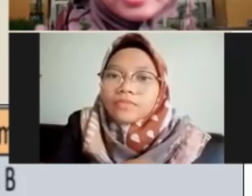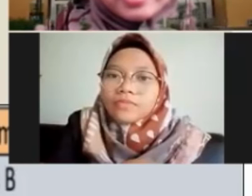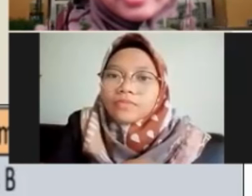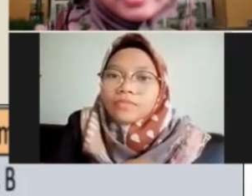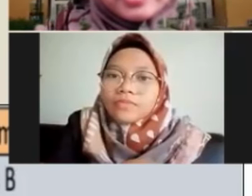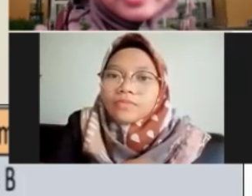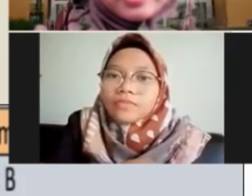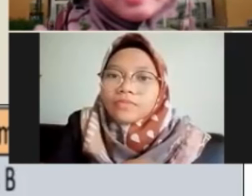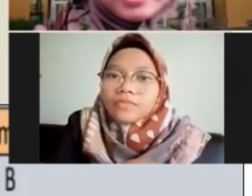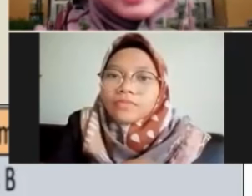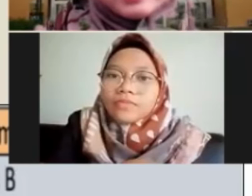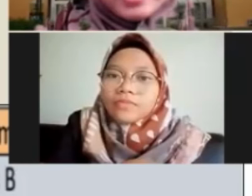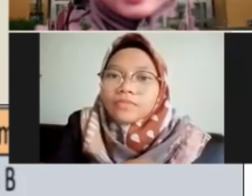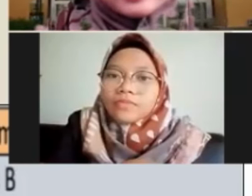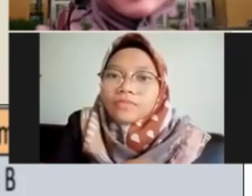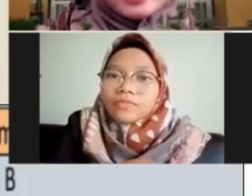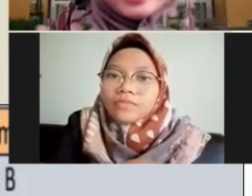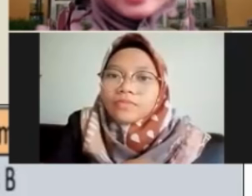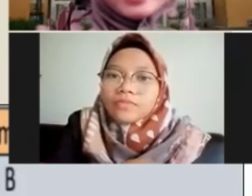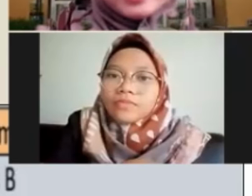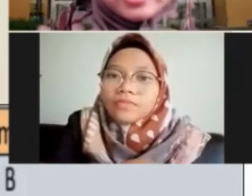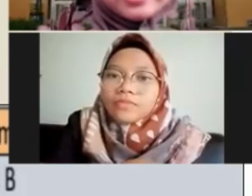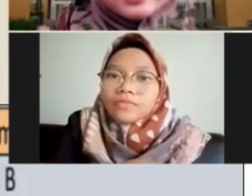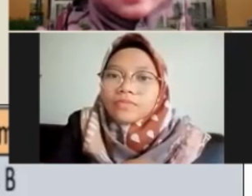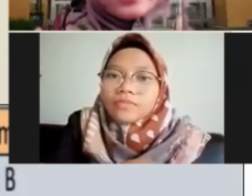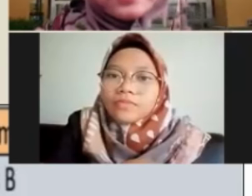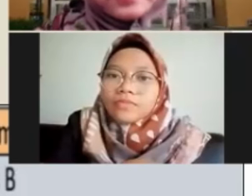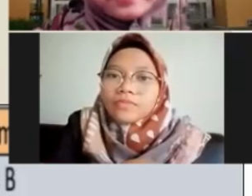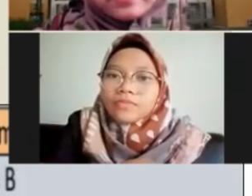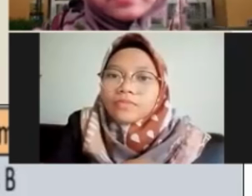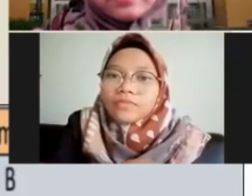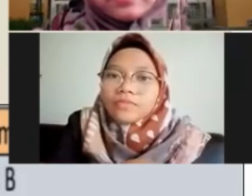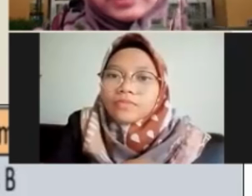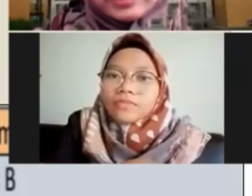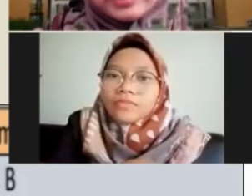ambil dari Badan Litbangkes Kemenkes, itu